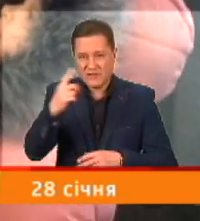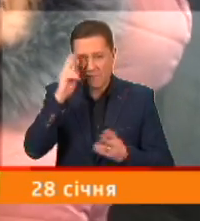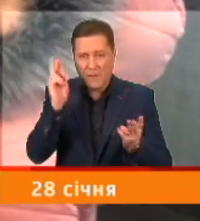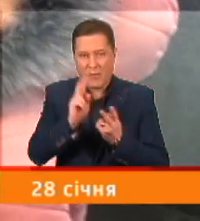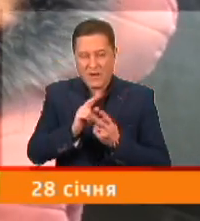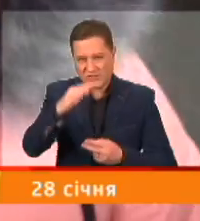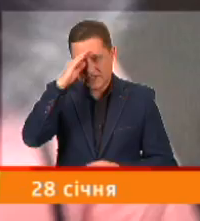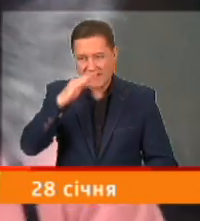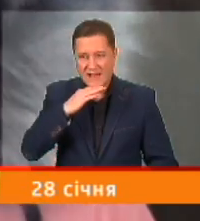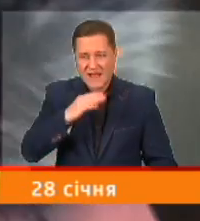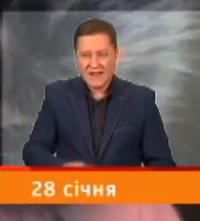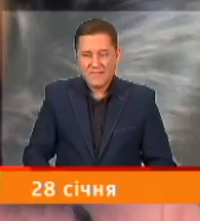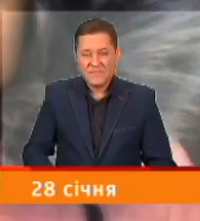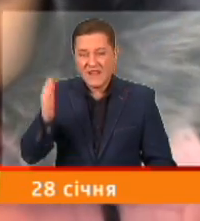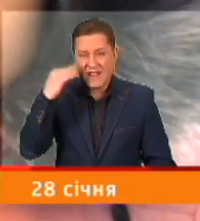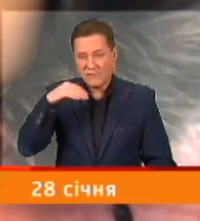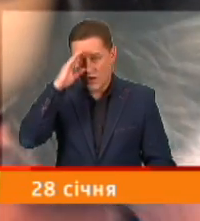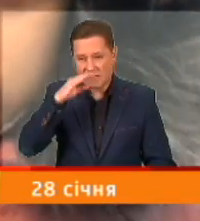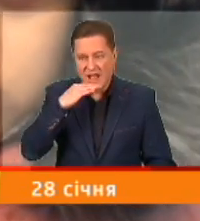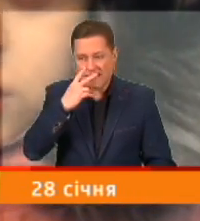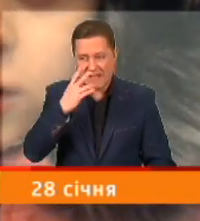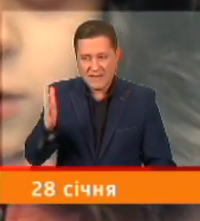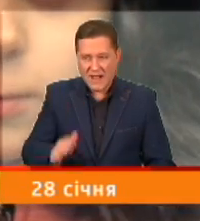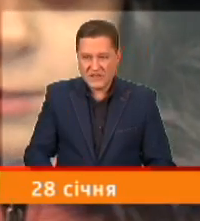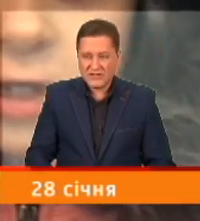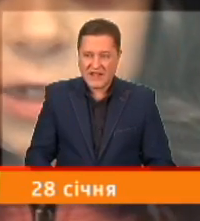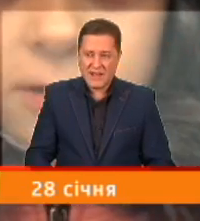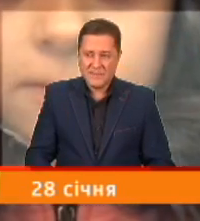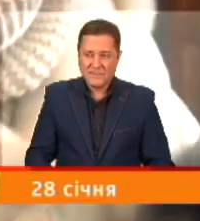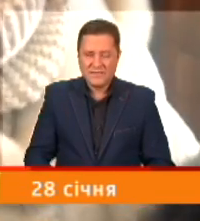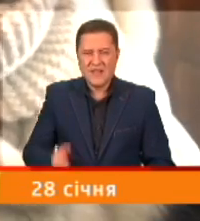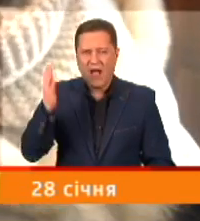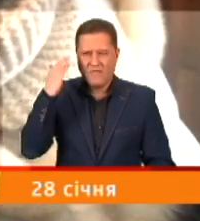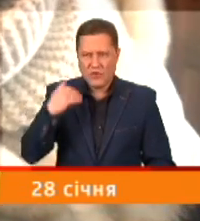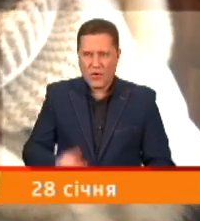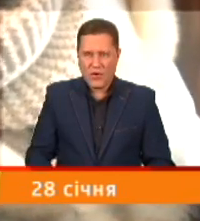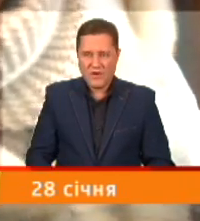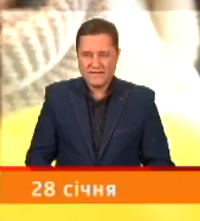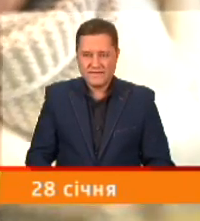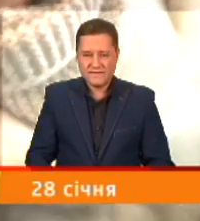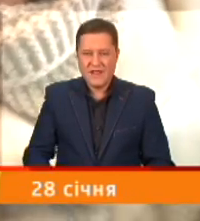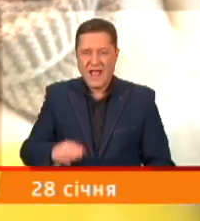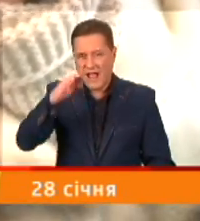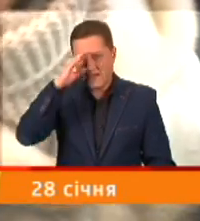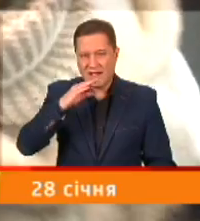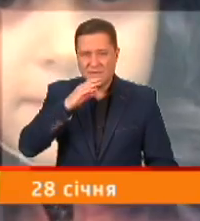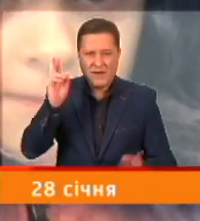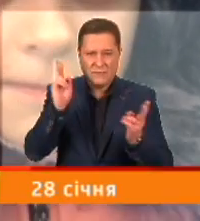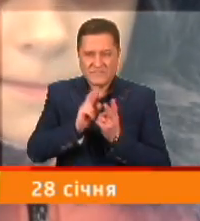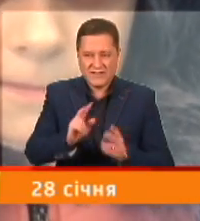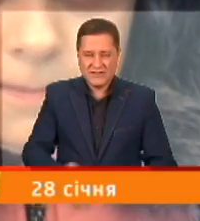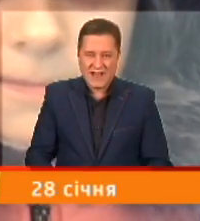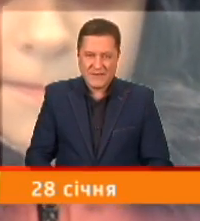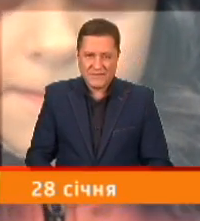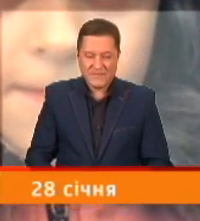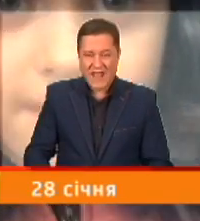тата. А давно тата не бачила? Скільки часу? 4 місяці. Папу зустрічає! Юля